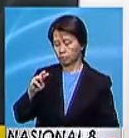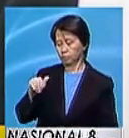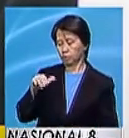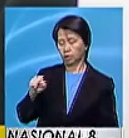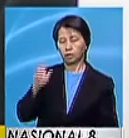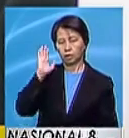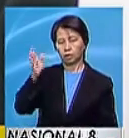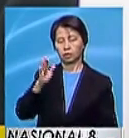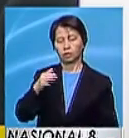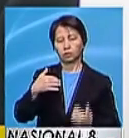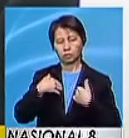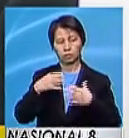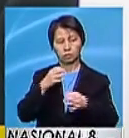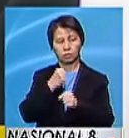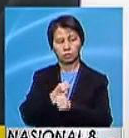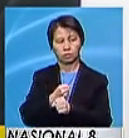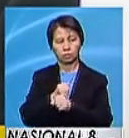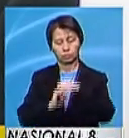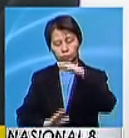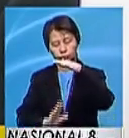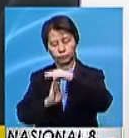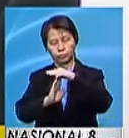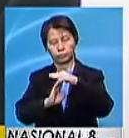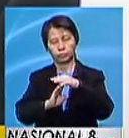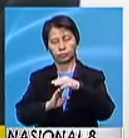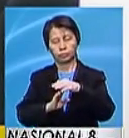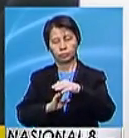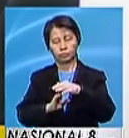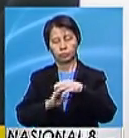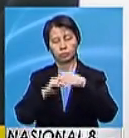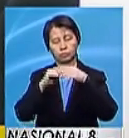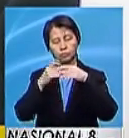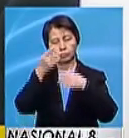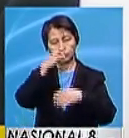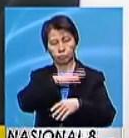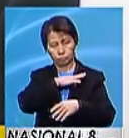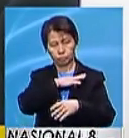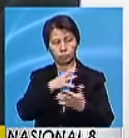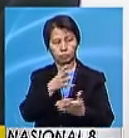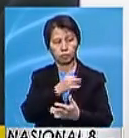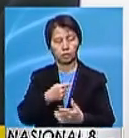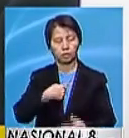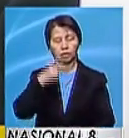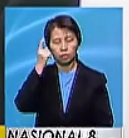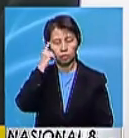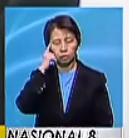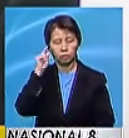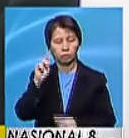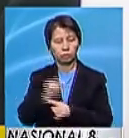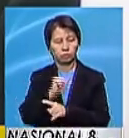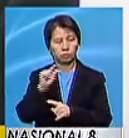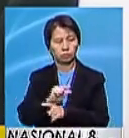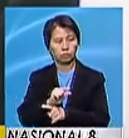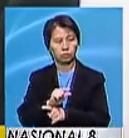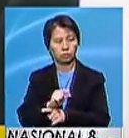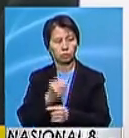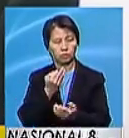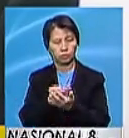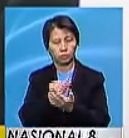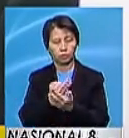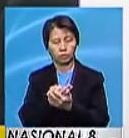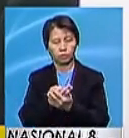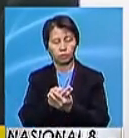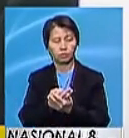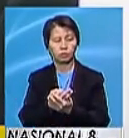a point of, you know, reaching profitability again. And I think we use words like financial sustainability.